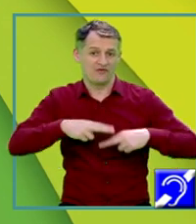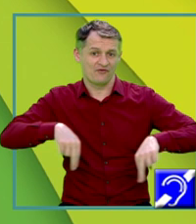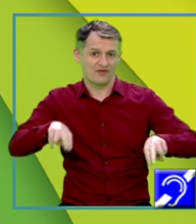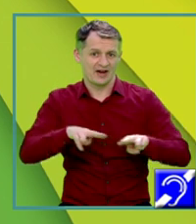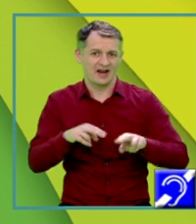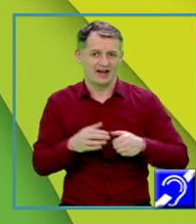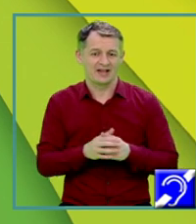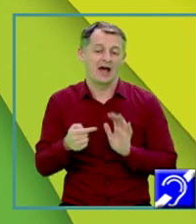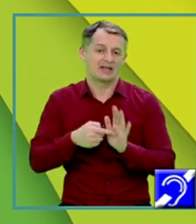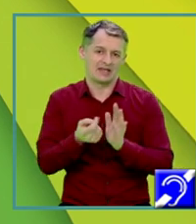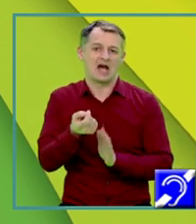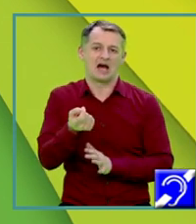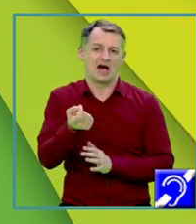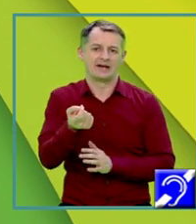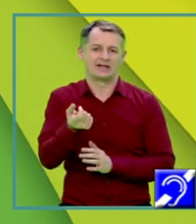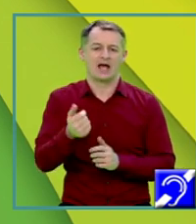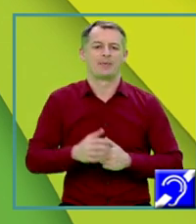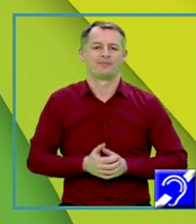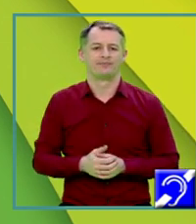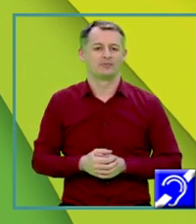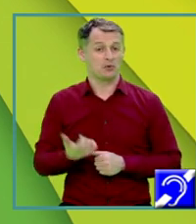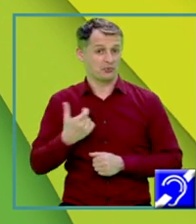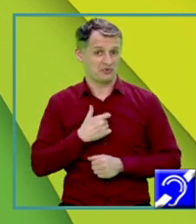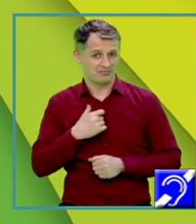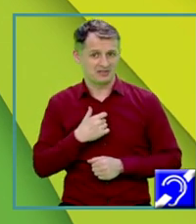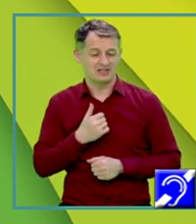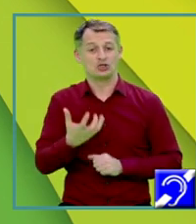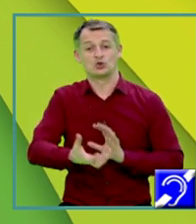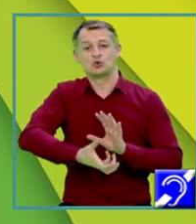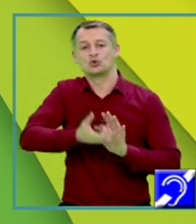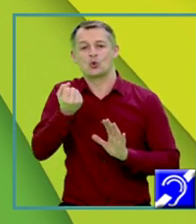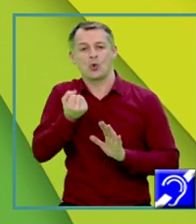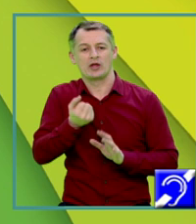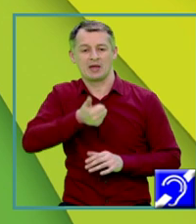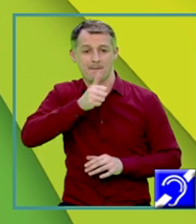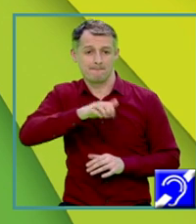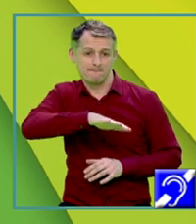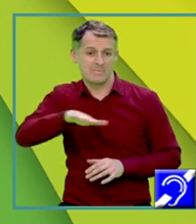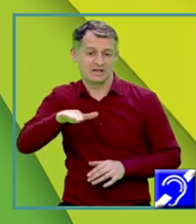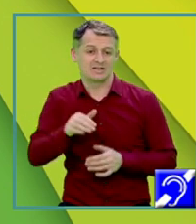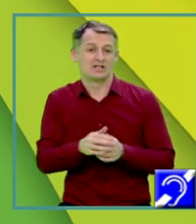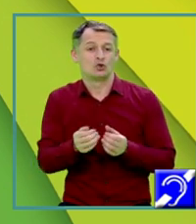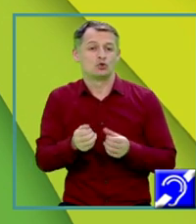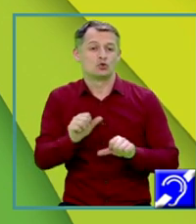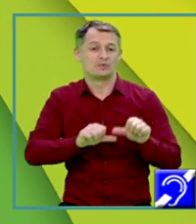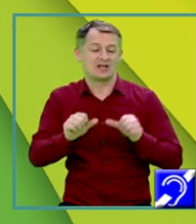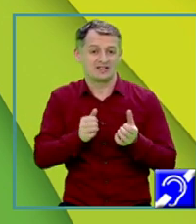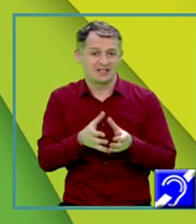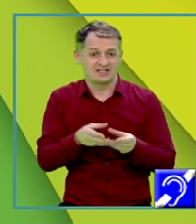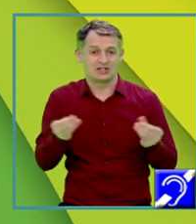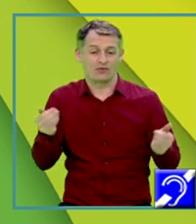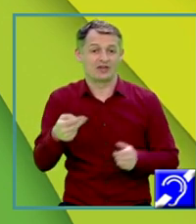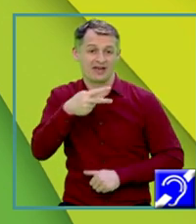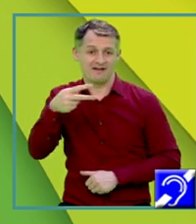soluției 1 și concentrația soluției 1, putem să scoatem masa de substanță dizolvată ca fiind egală